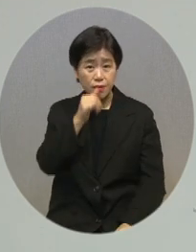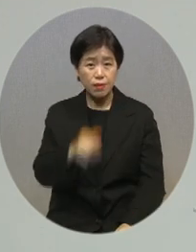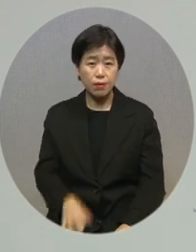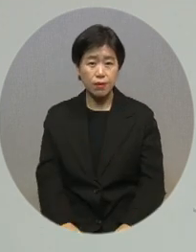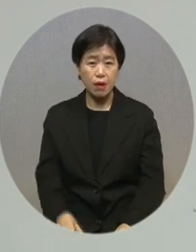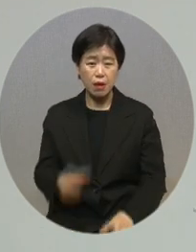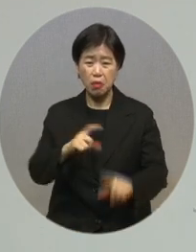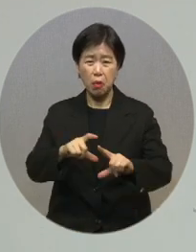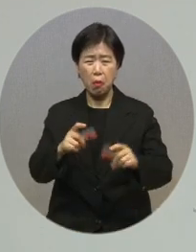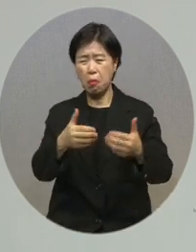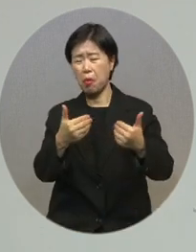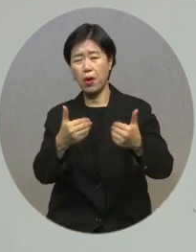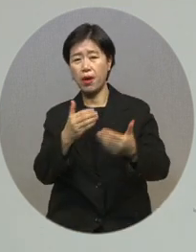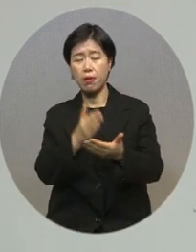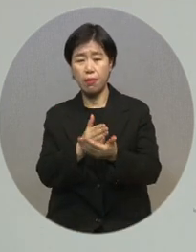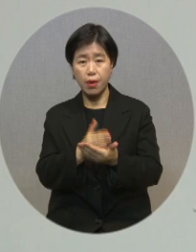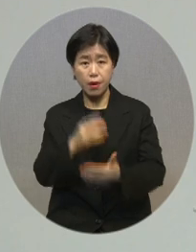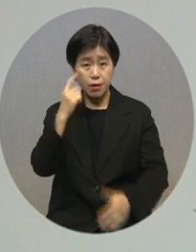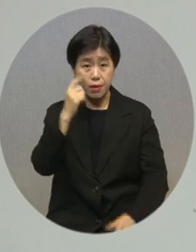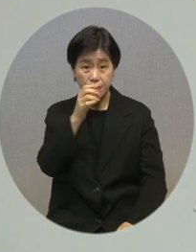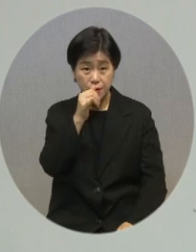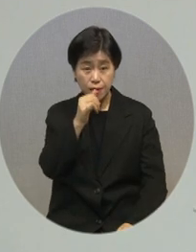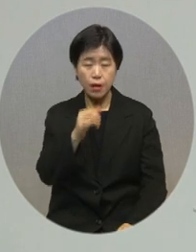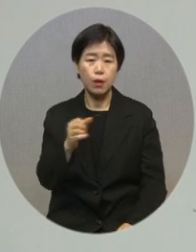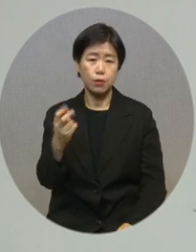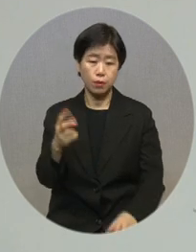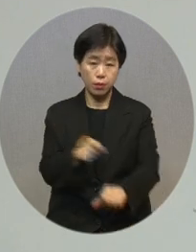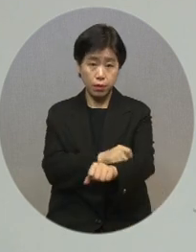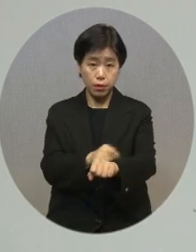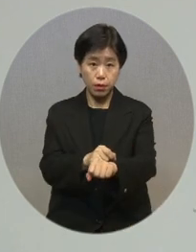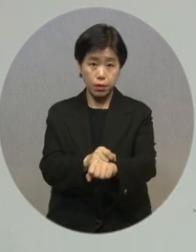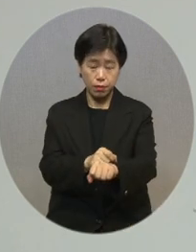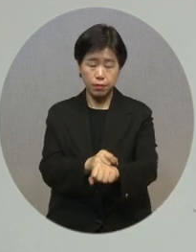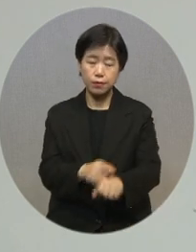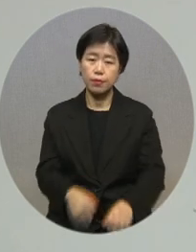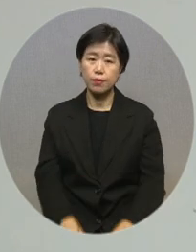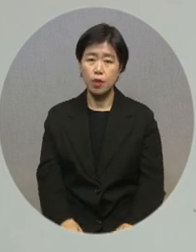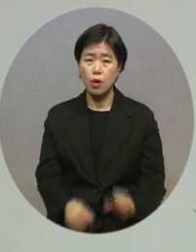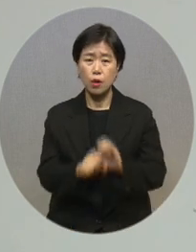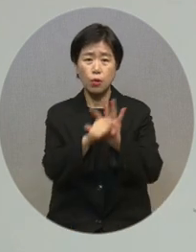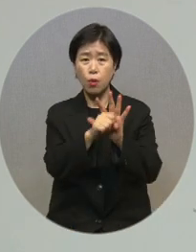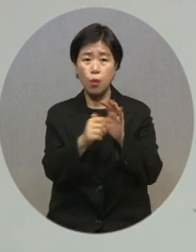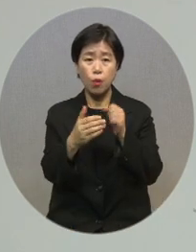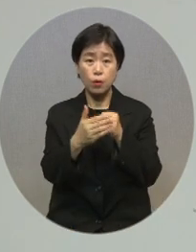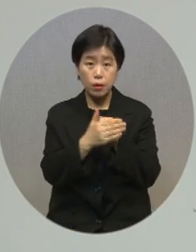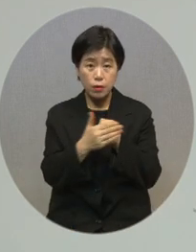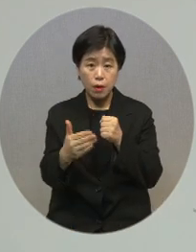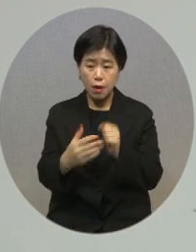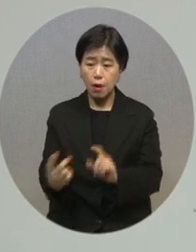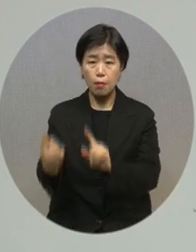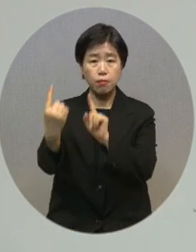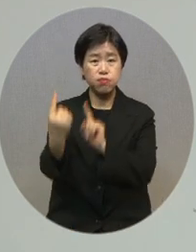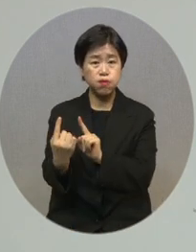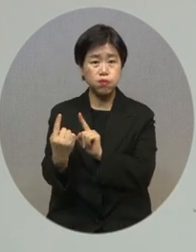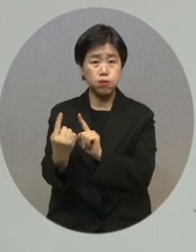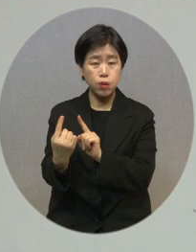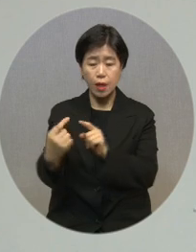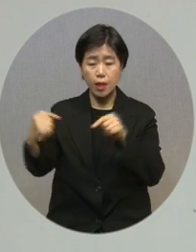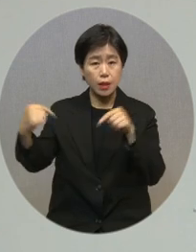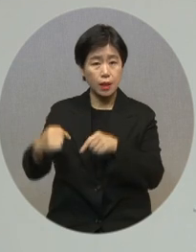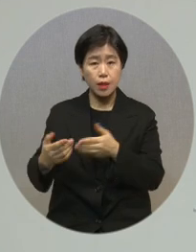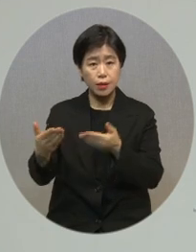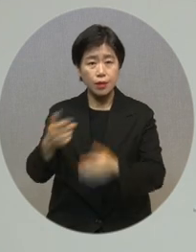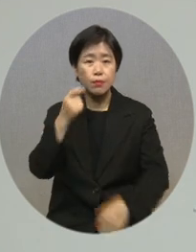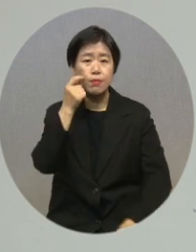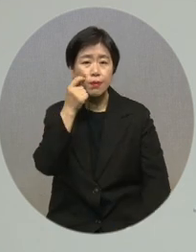그것을 특히 이제 코로나 때더 심해졌습니다. 코로나 때는 대면 그 상담을 할 수가 없는 거예요. 네. 그러니까